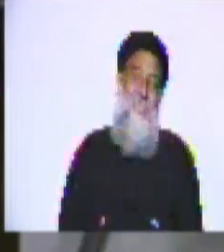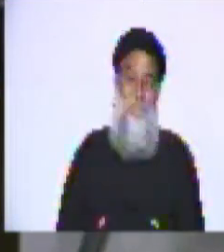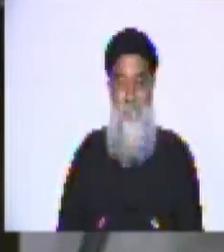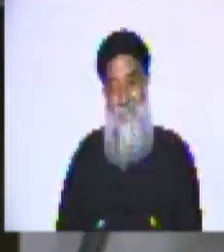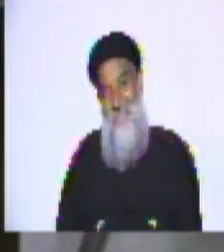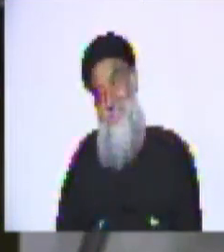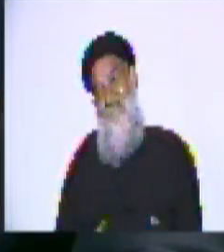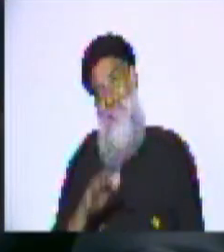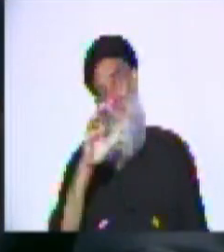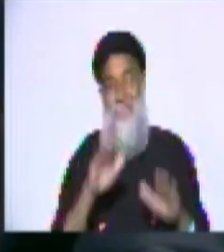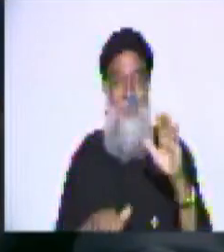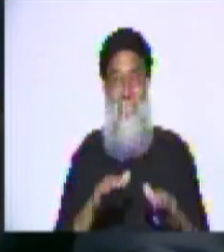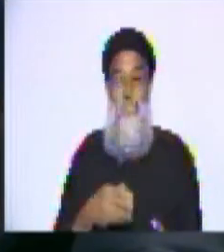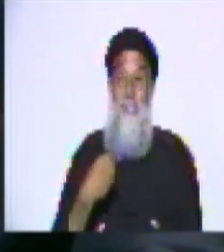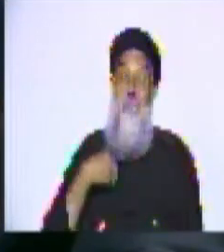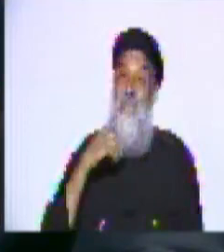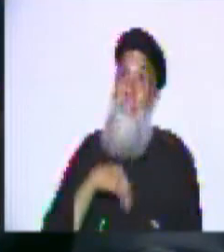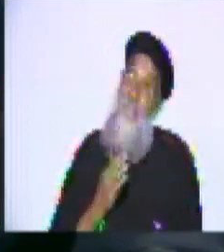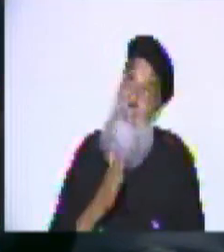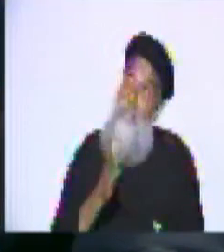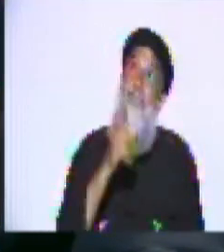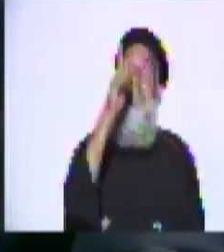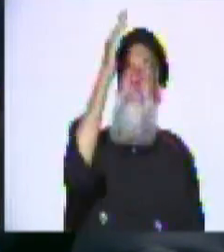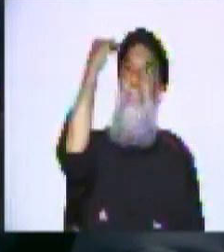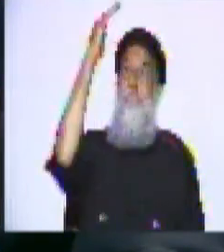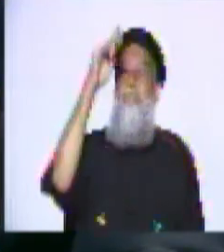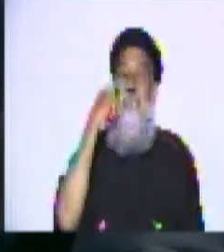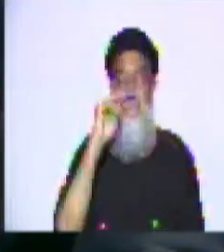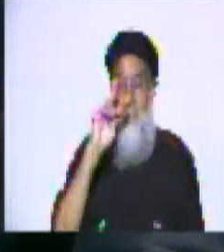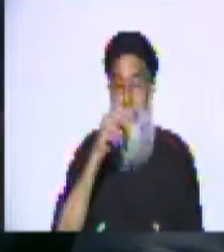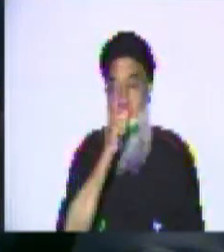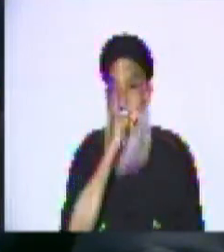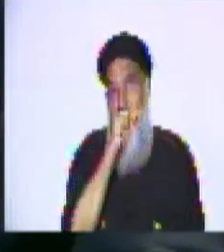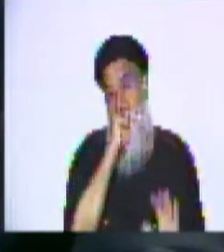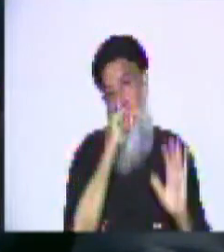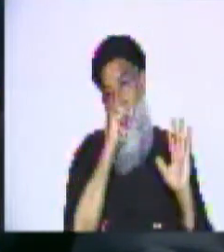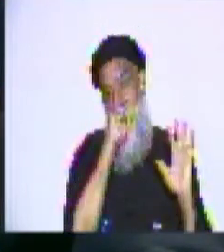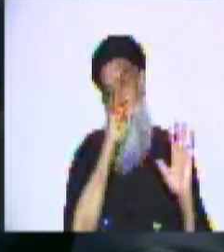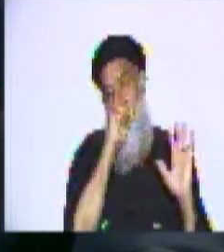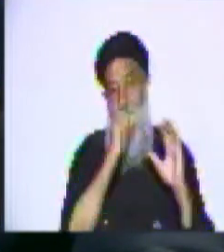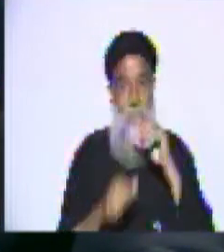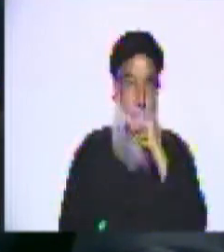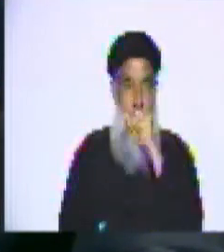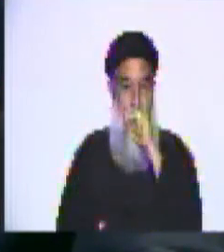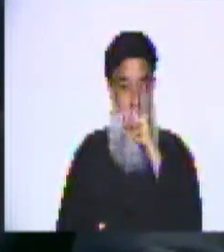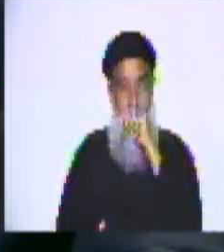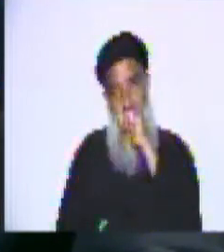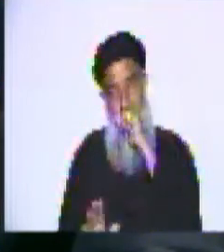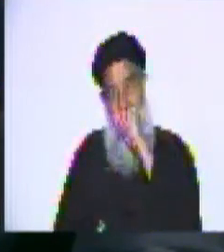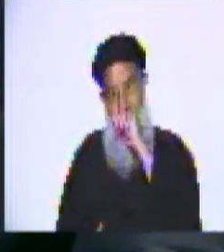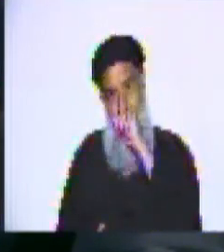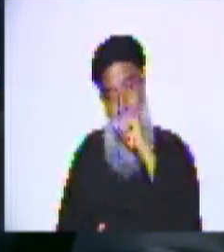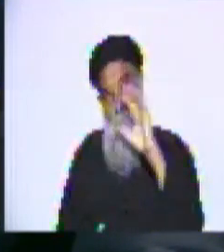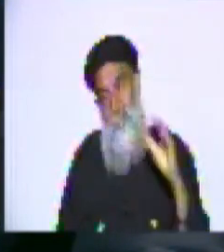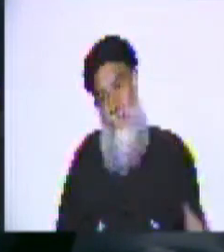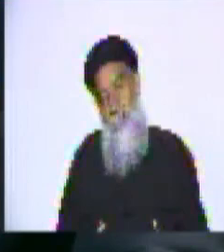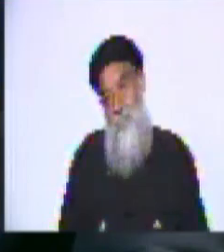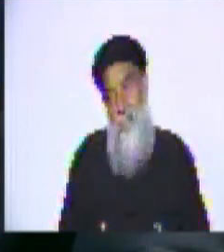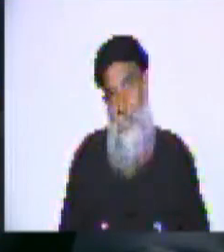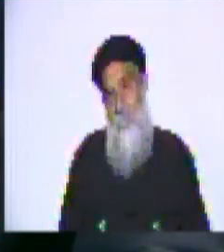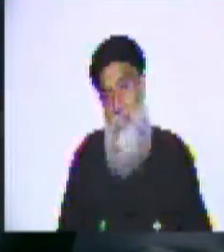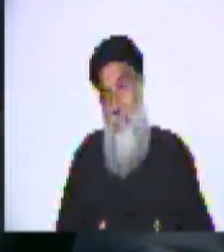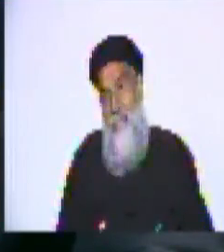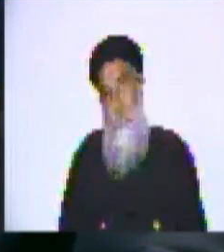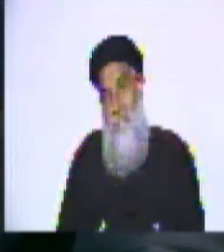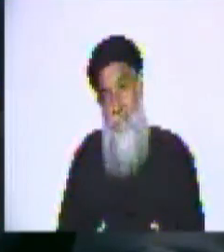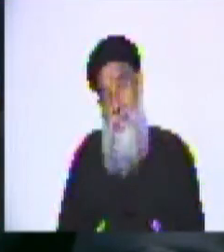المهم الدافع بقى جواها إيه، هي بتعمل كده ليه؟ بالظبط كده. يعني في ممكن ناس تمتنع عن الصلاة يقول لي أنا ما صليش